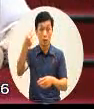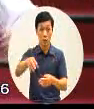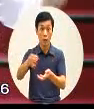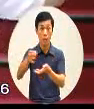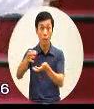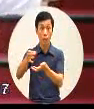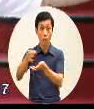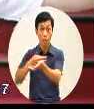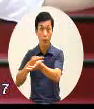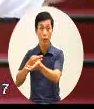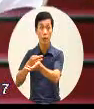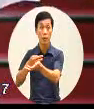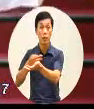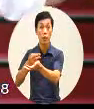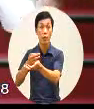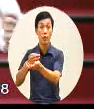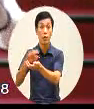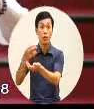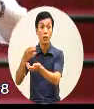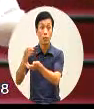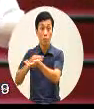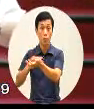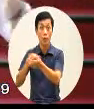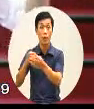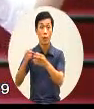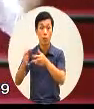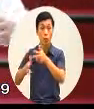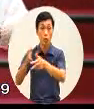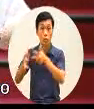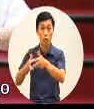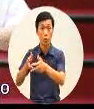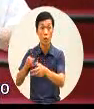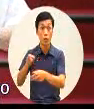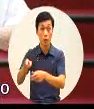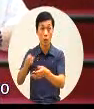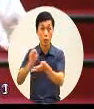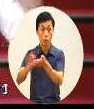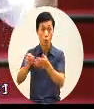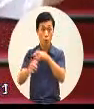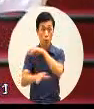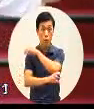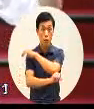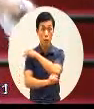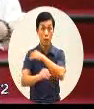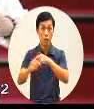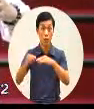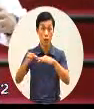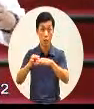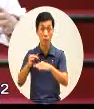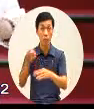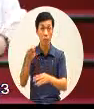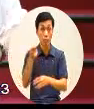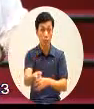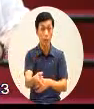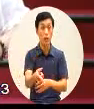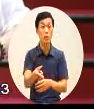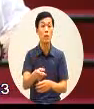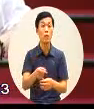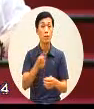商了、啊。建商如果有需要，也当透过这基金来卖，来开叫做我